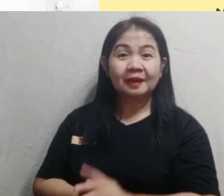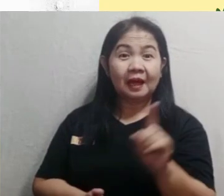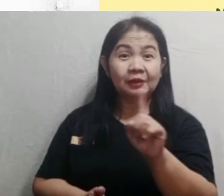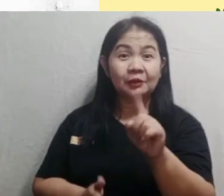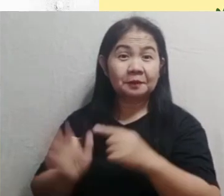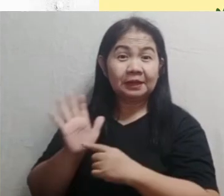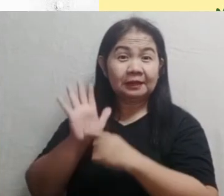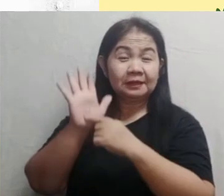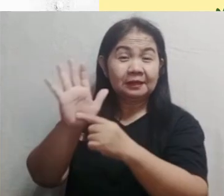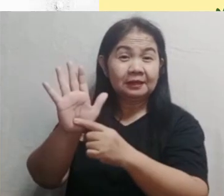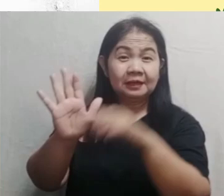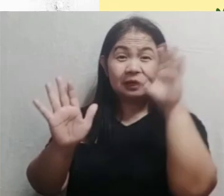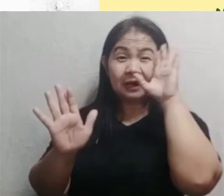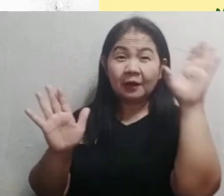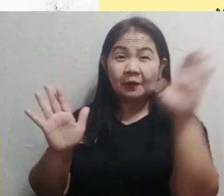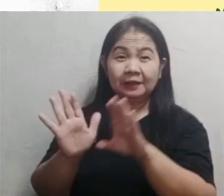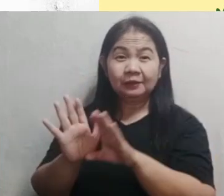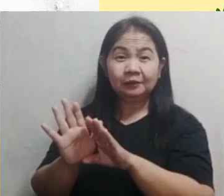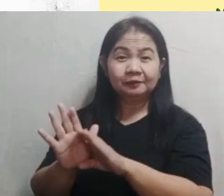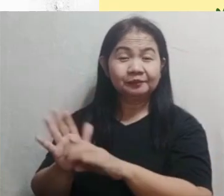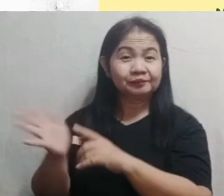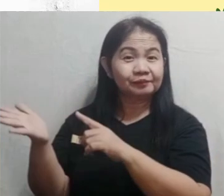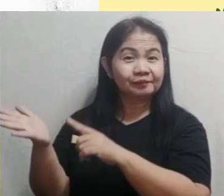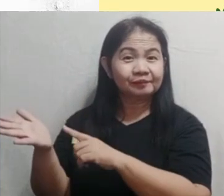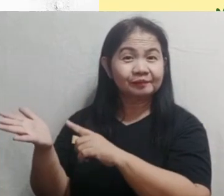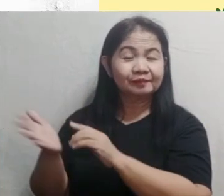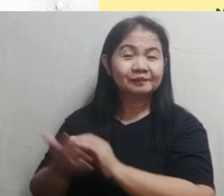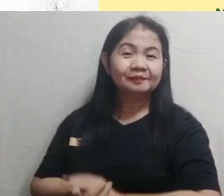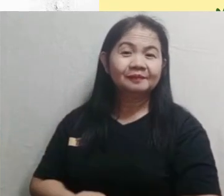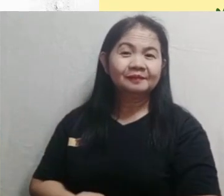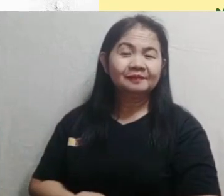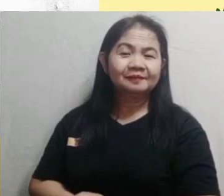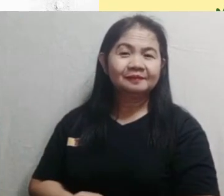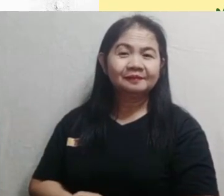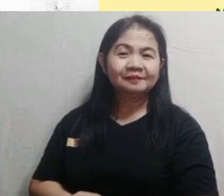Ano naman ang pinapakita sa larawang ito?